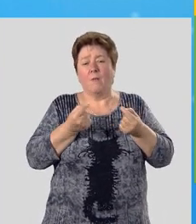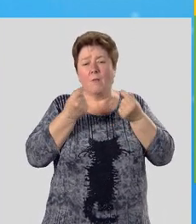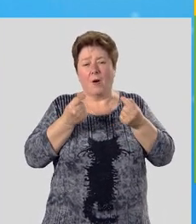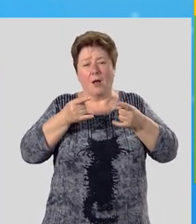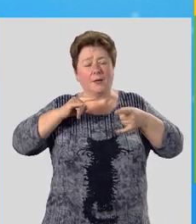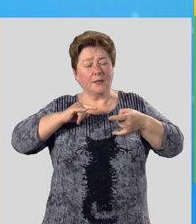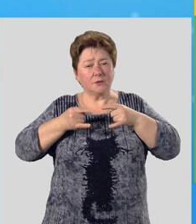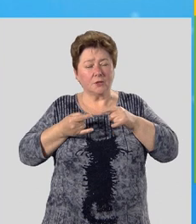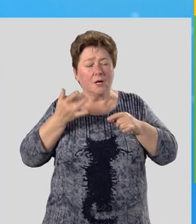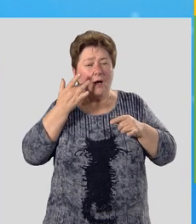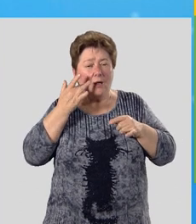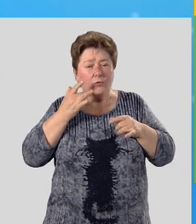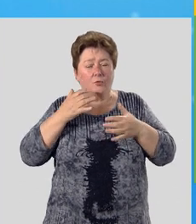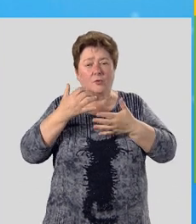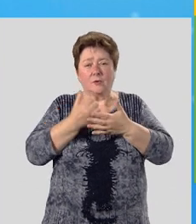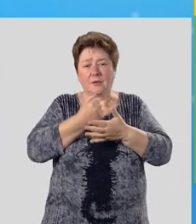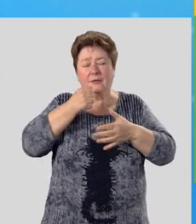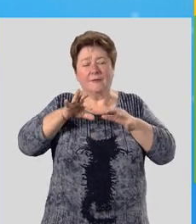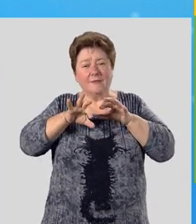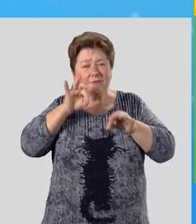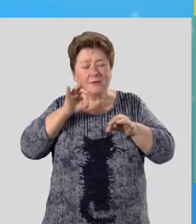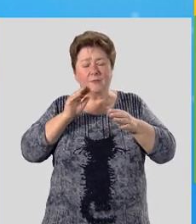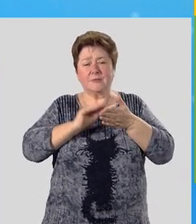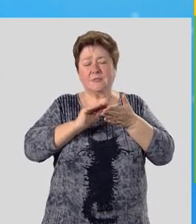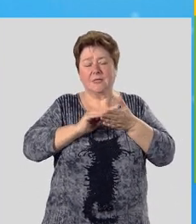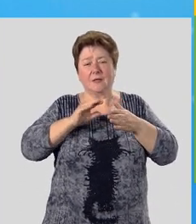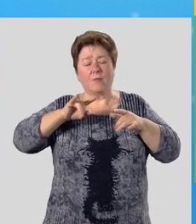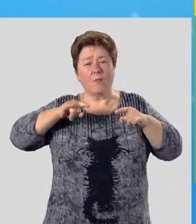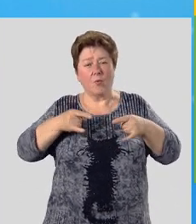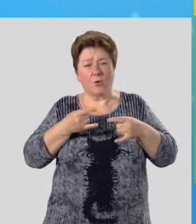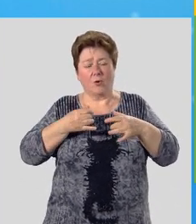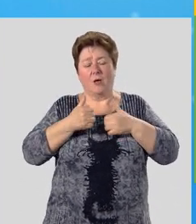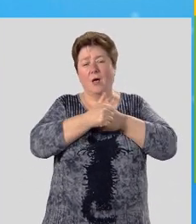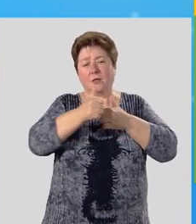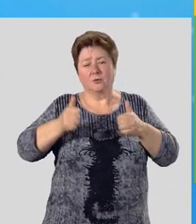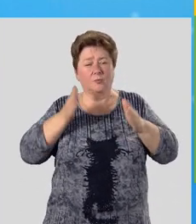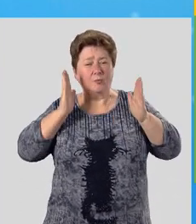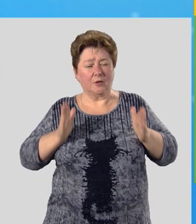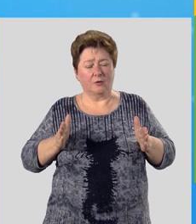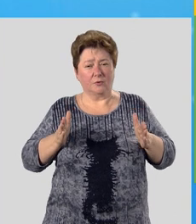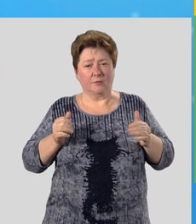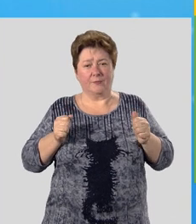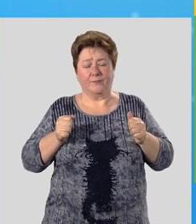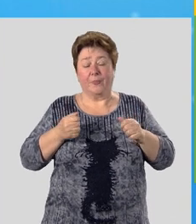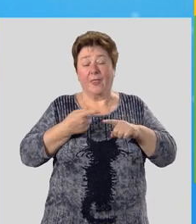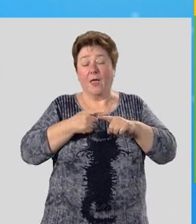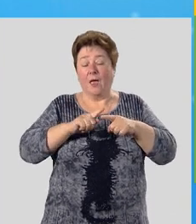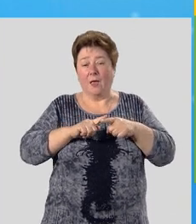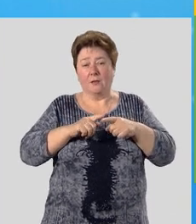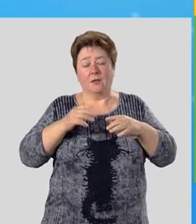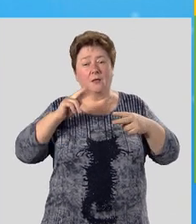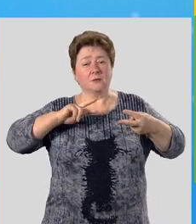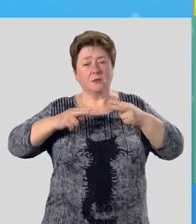маленьких ячеек, вычлененных из непрерывной поры особыми перегородками. Такое